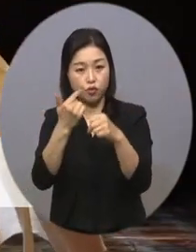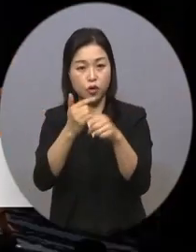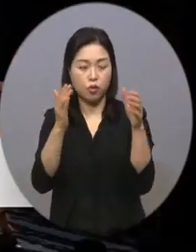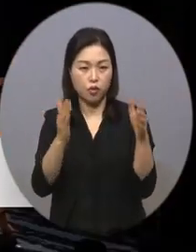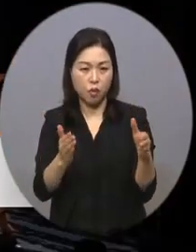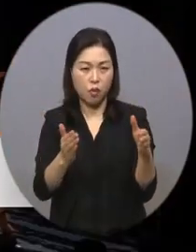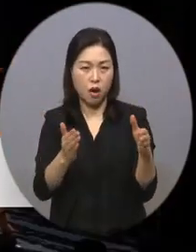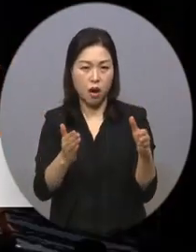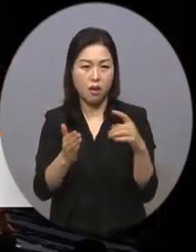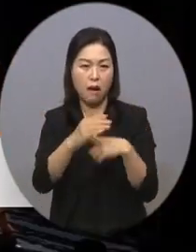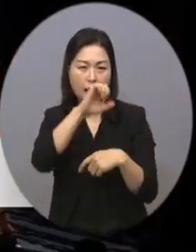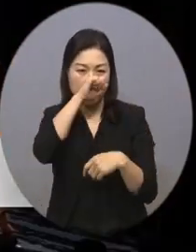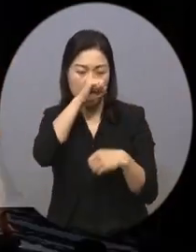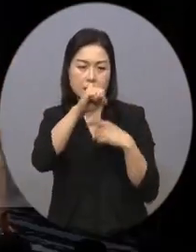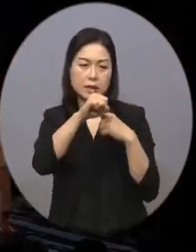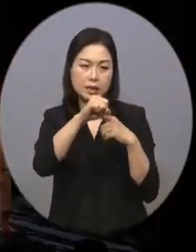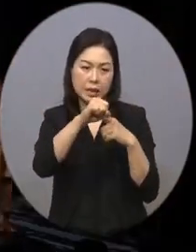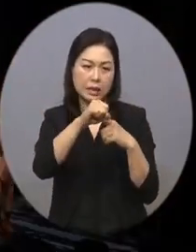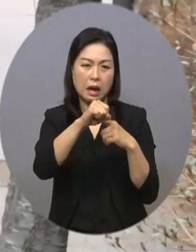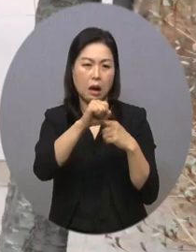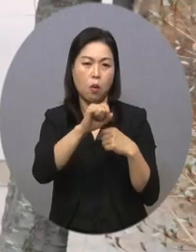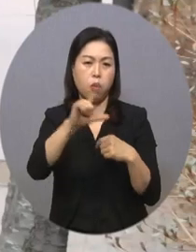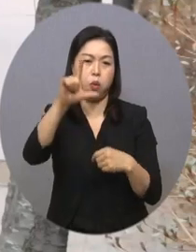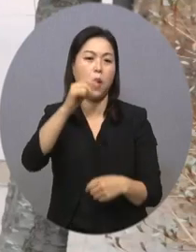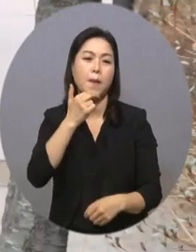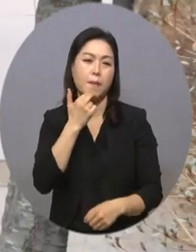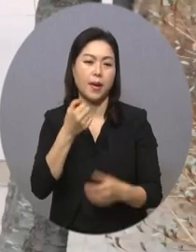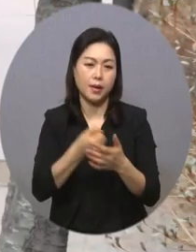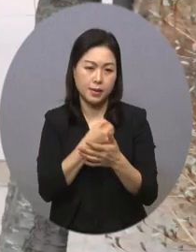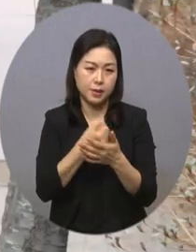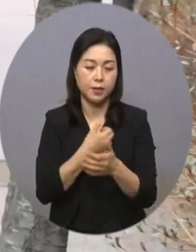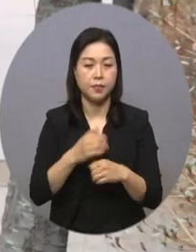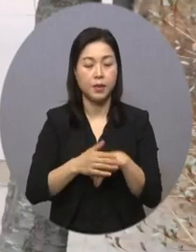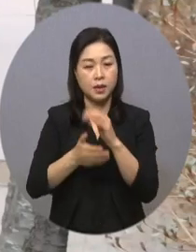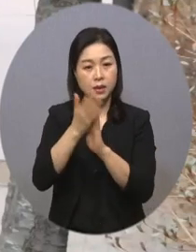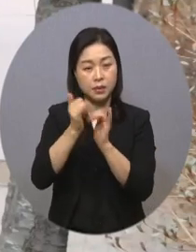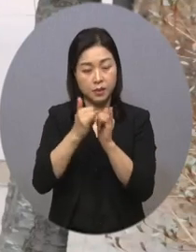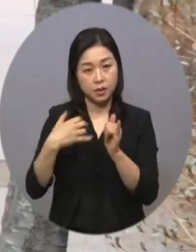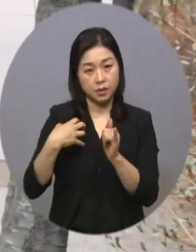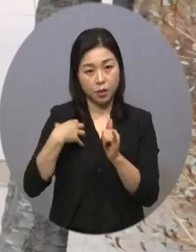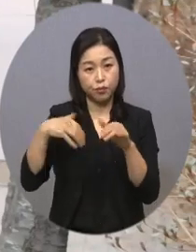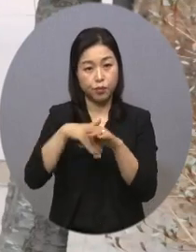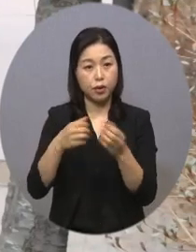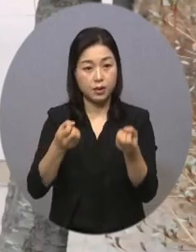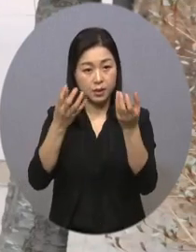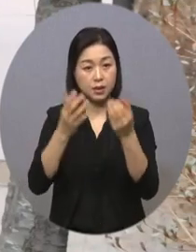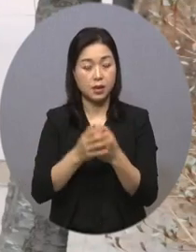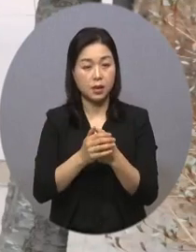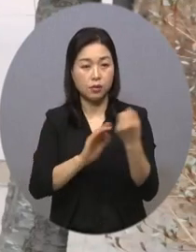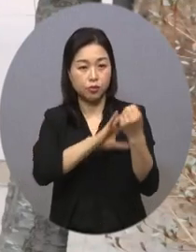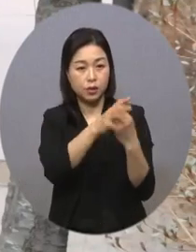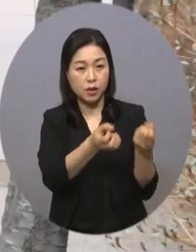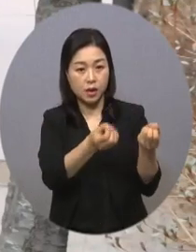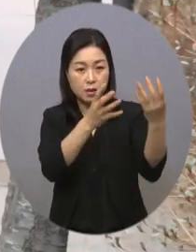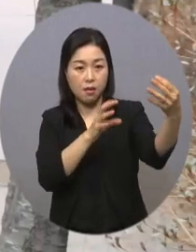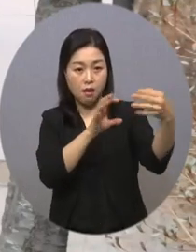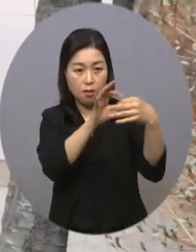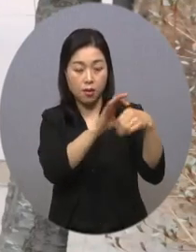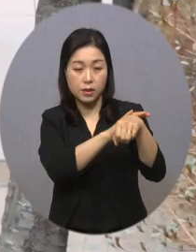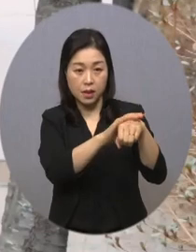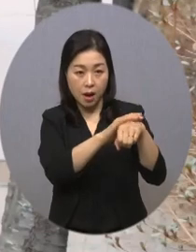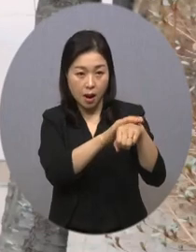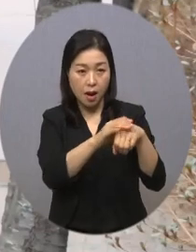점이 아쉬움으로 지적됩니다. 시민 주도의 문화재가 국제 행사로 발전해서 한